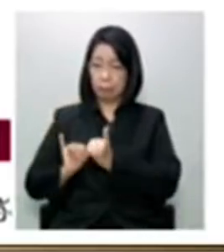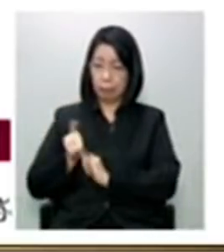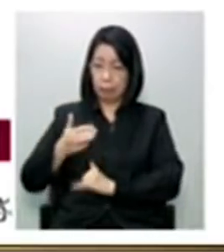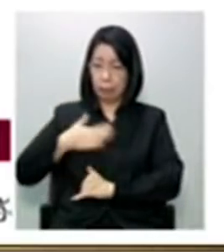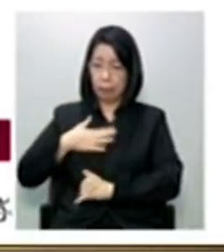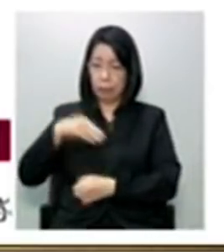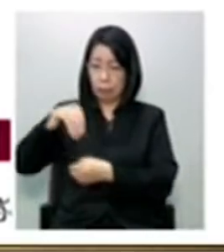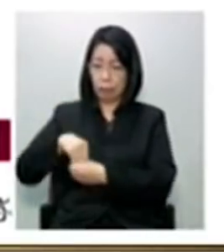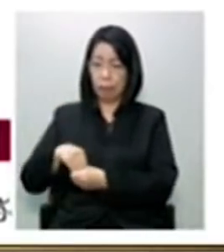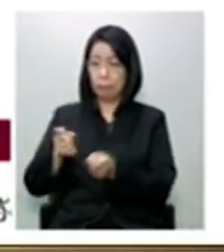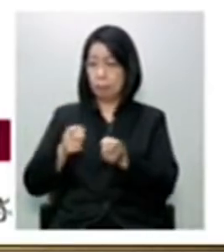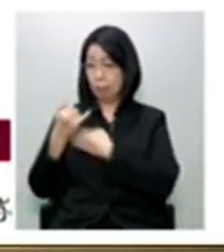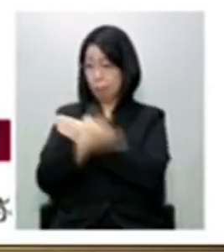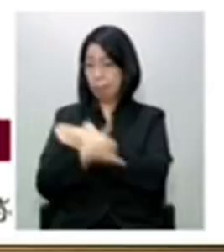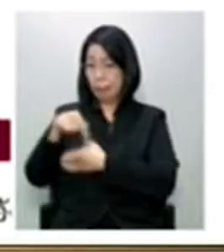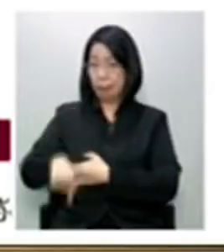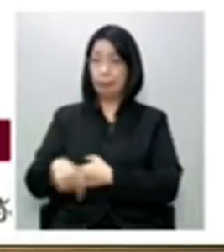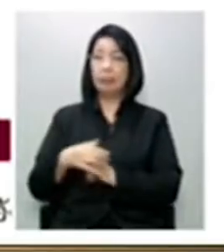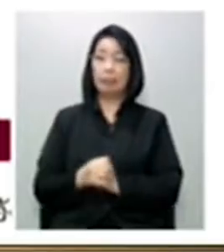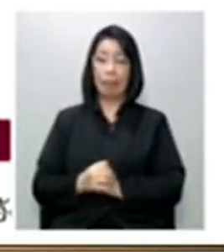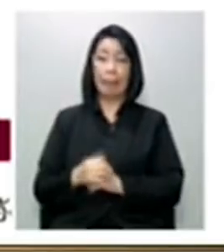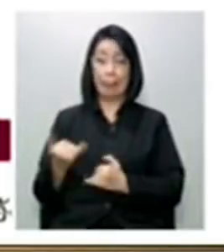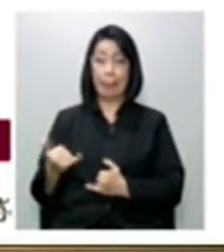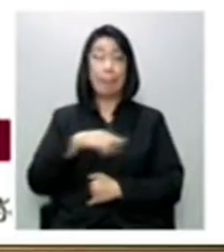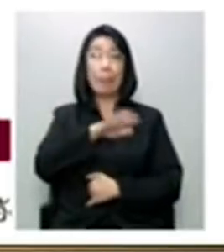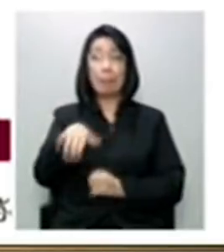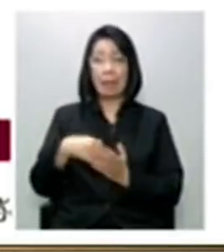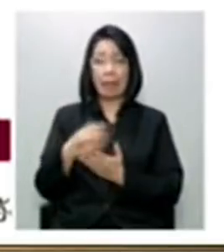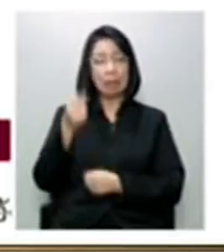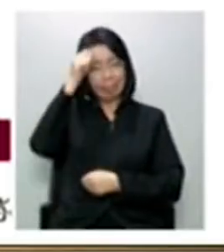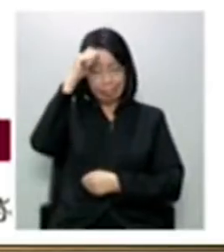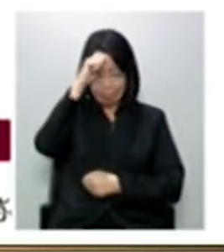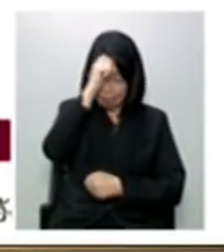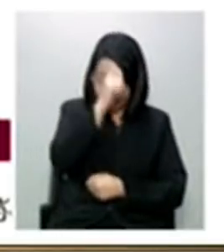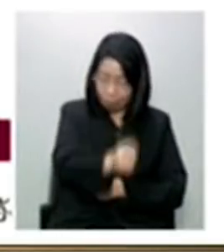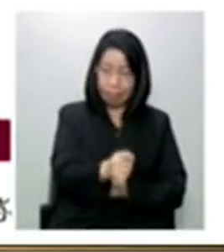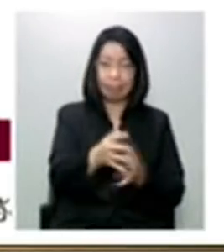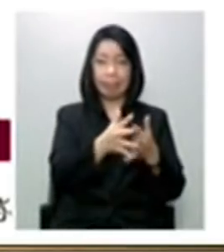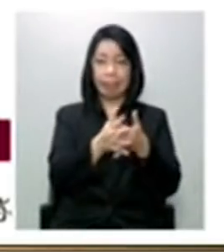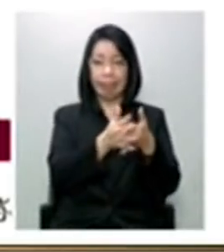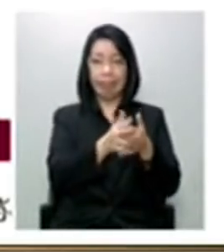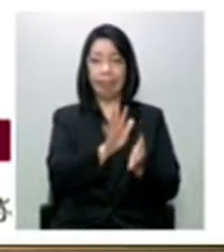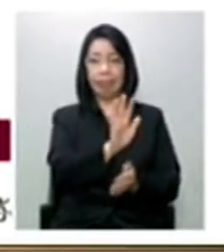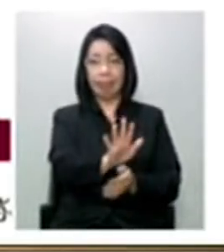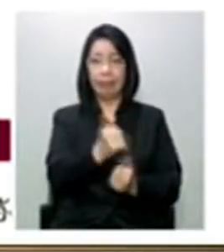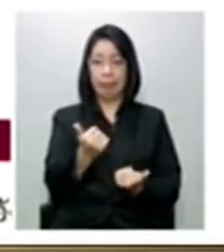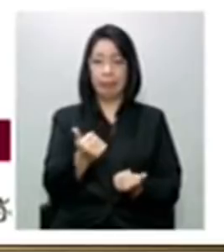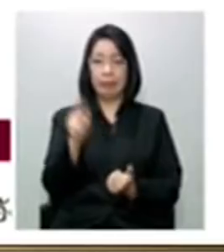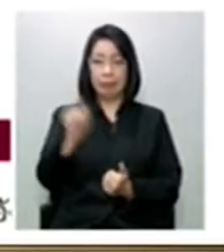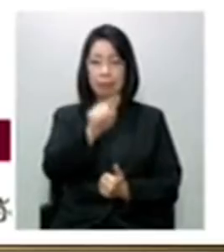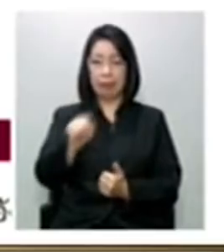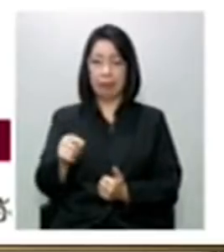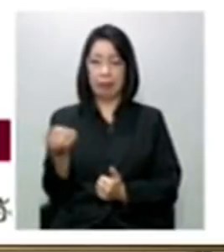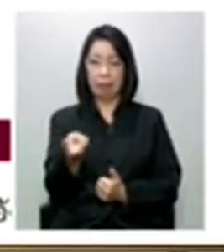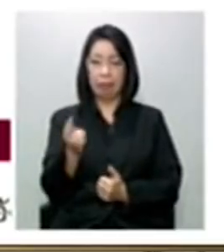คนที่อยู่ในประเทศในขณะที่เราเคยดับหน้าถือตาอเมริกาตอนนี้ที่ดินที่เขาครองโดยรัฐลดลงมาเหลืออยู่ที่